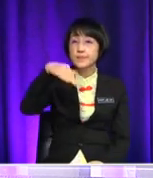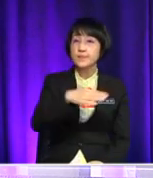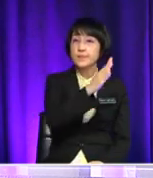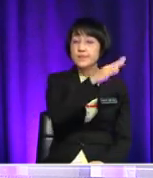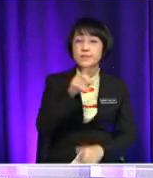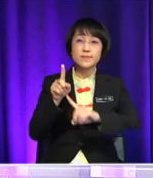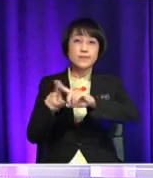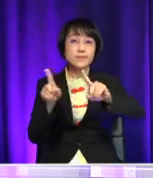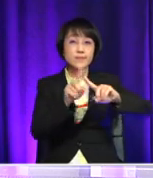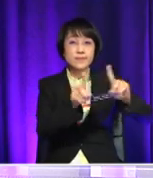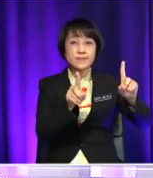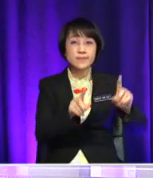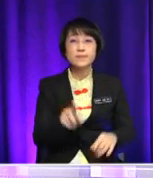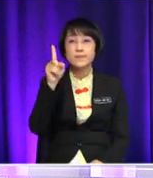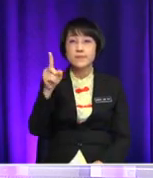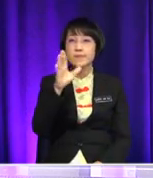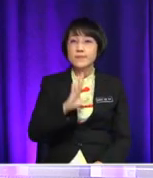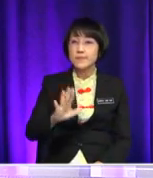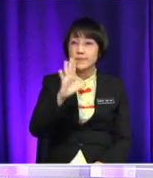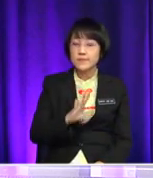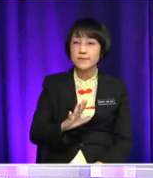satu macam format